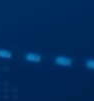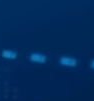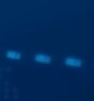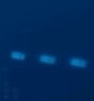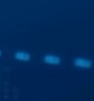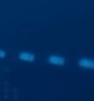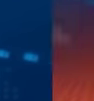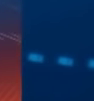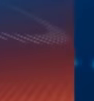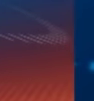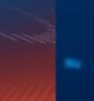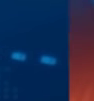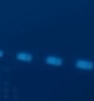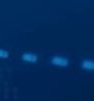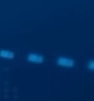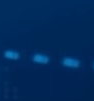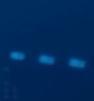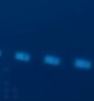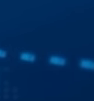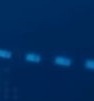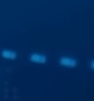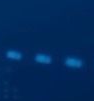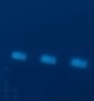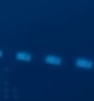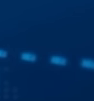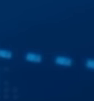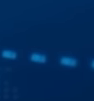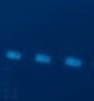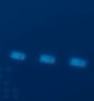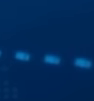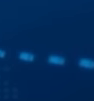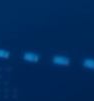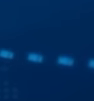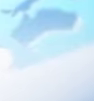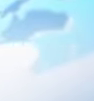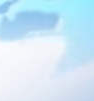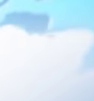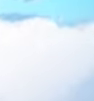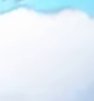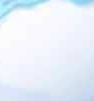теңге 58 тиын. Тайвань 52 теңге 71 тиын.